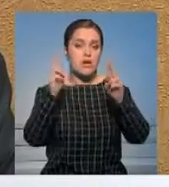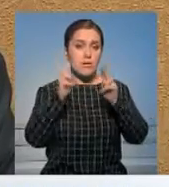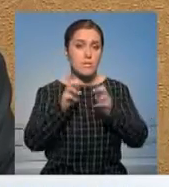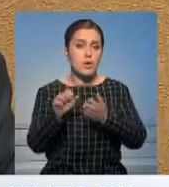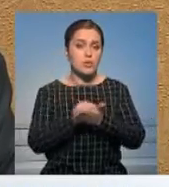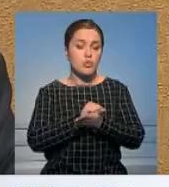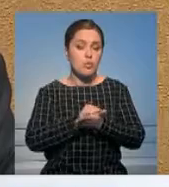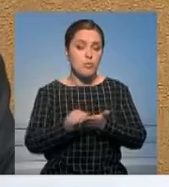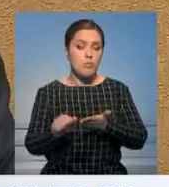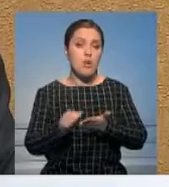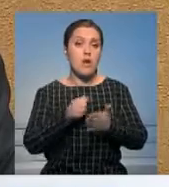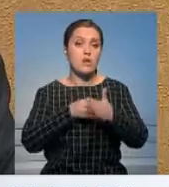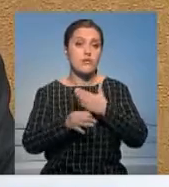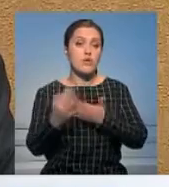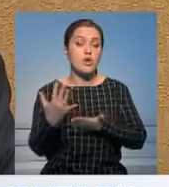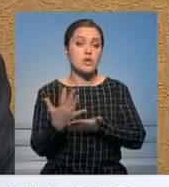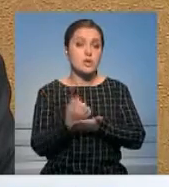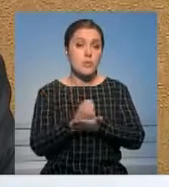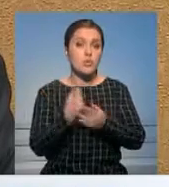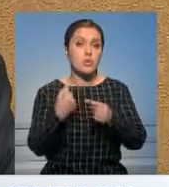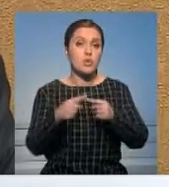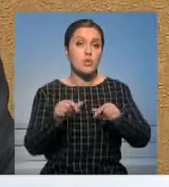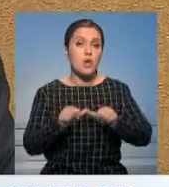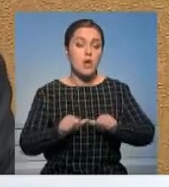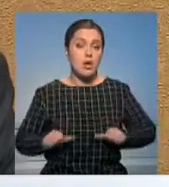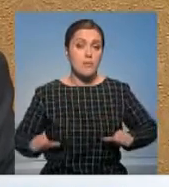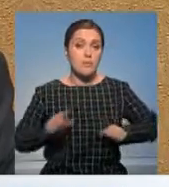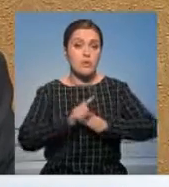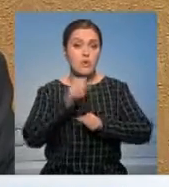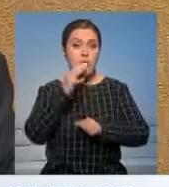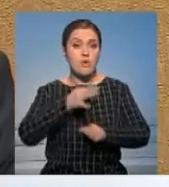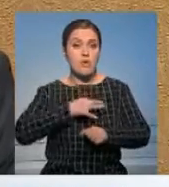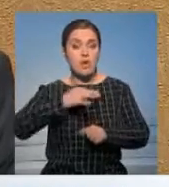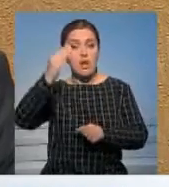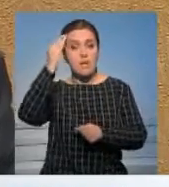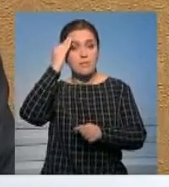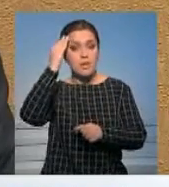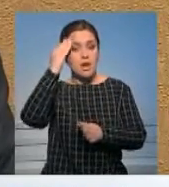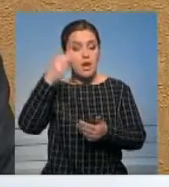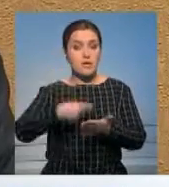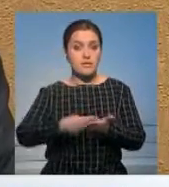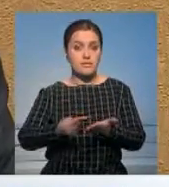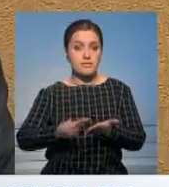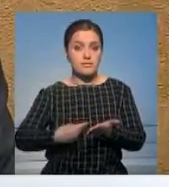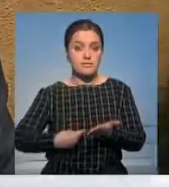вопросы. Другие комитеты Сената также высказали свое мнение относительно ратификации.